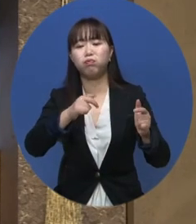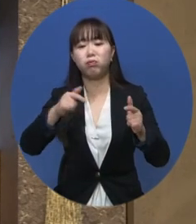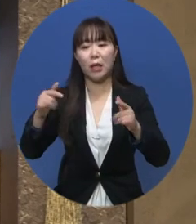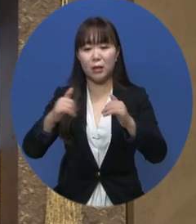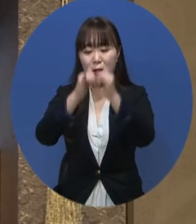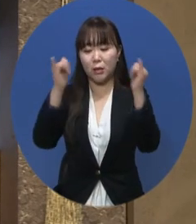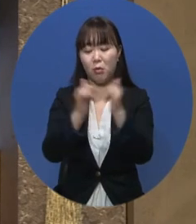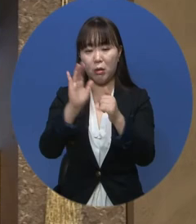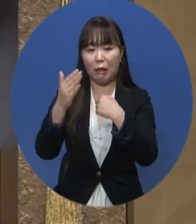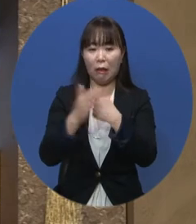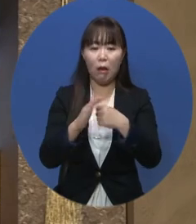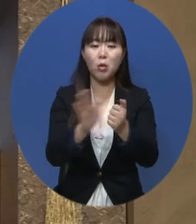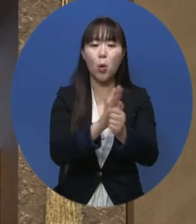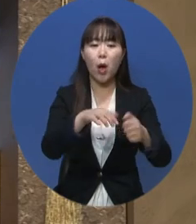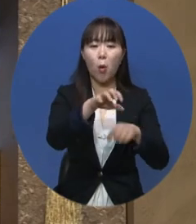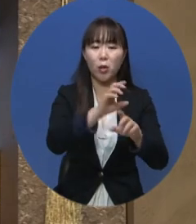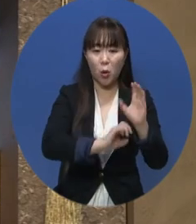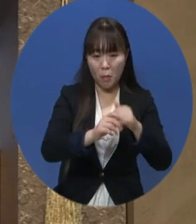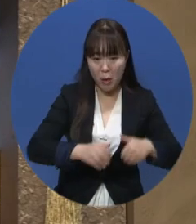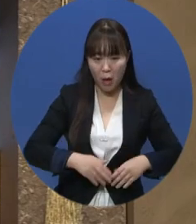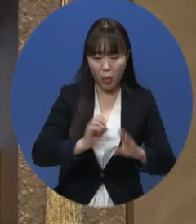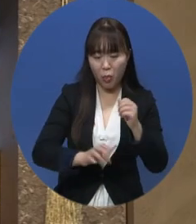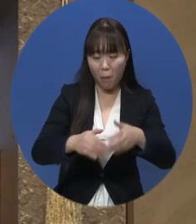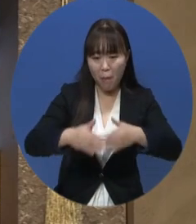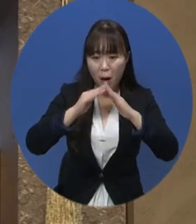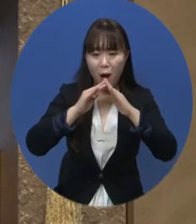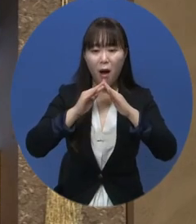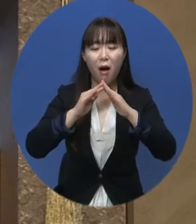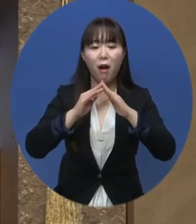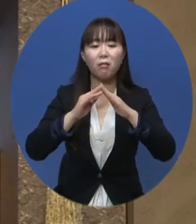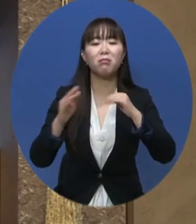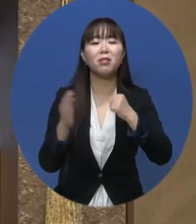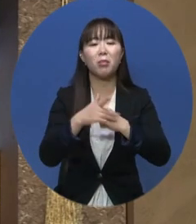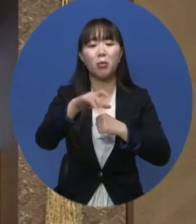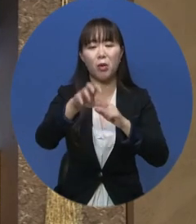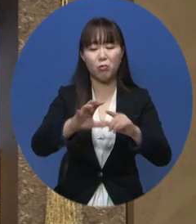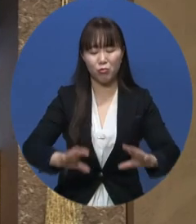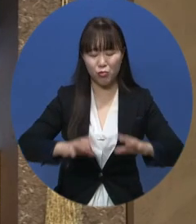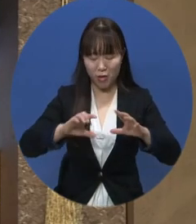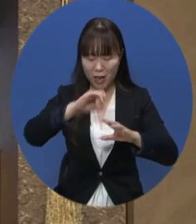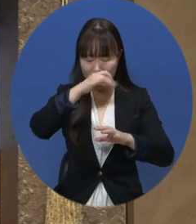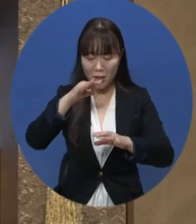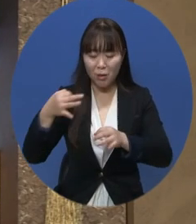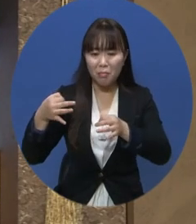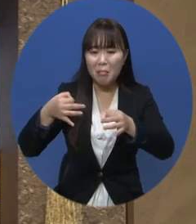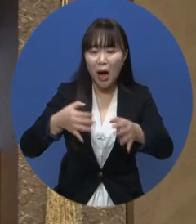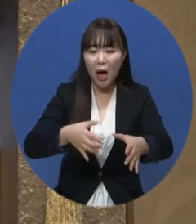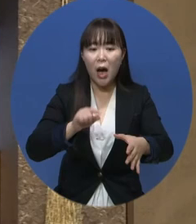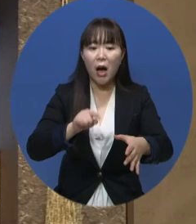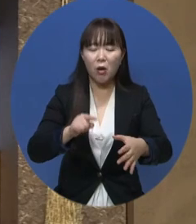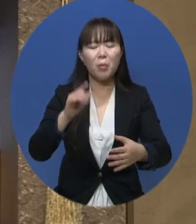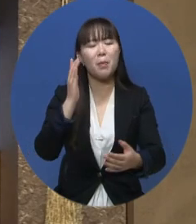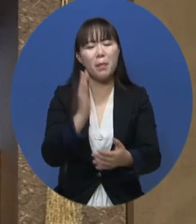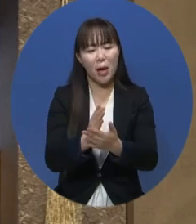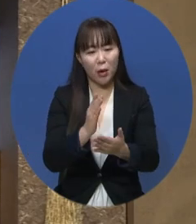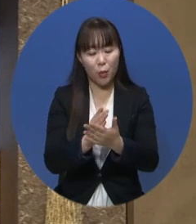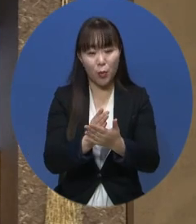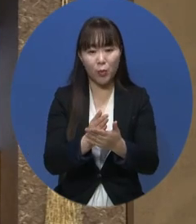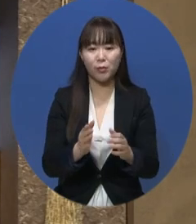그럼 요양원이 자꾸 더 필요하겠네. 더 만들어야 되겠네. 그래서 거기에다가 국가가 재정을 투입하는 것보다는